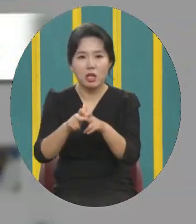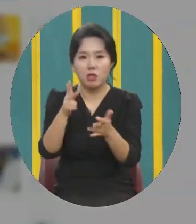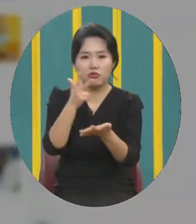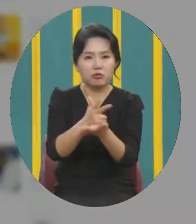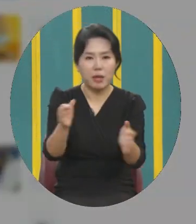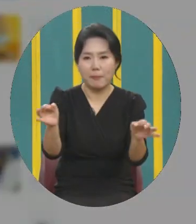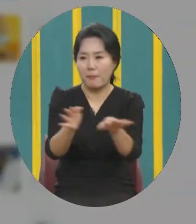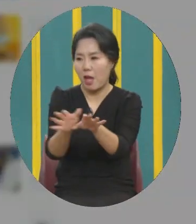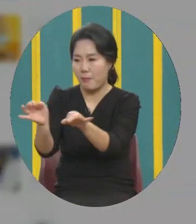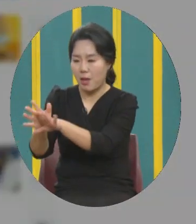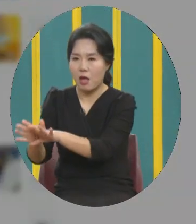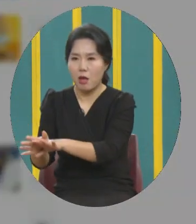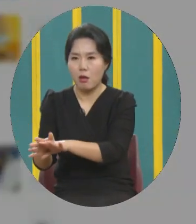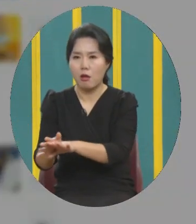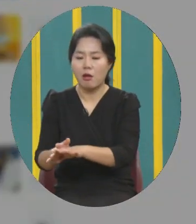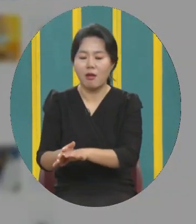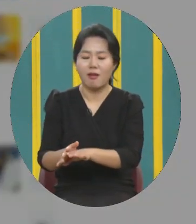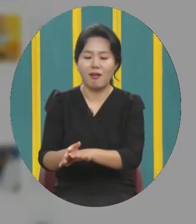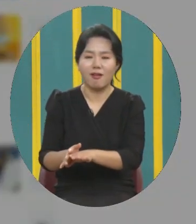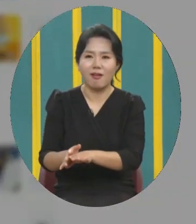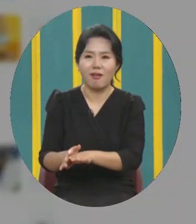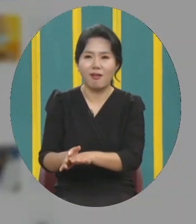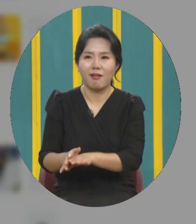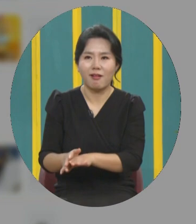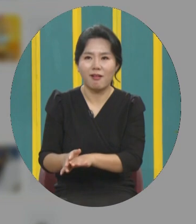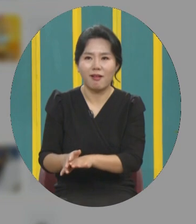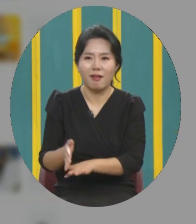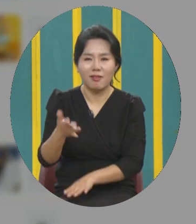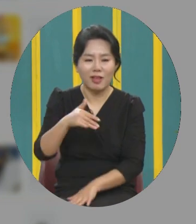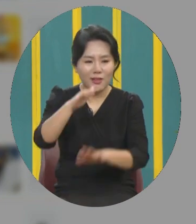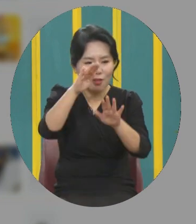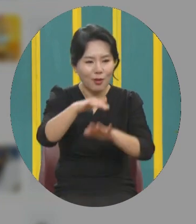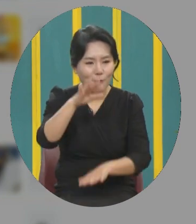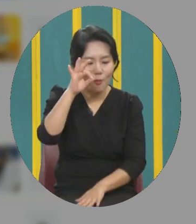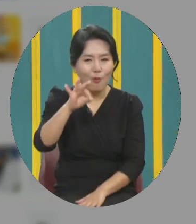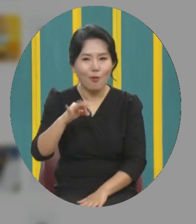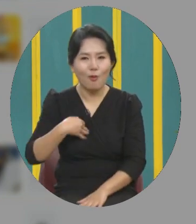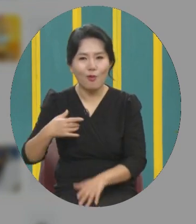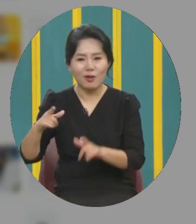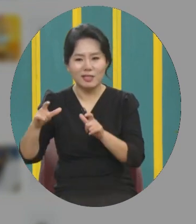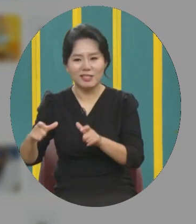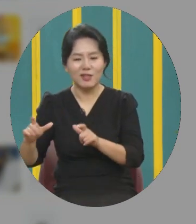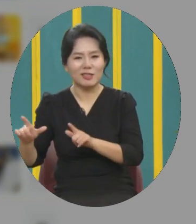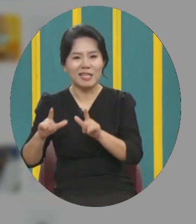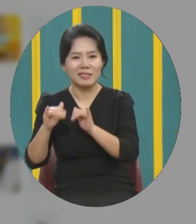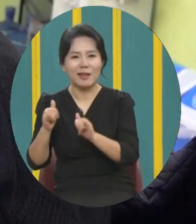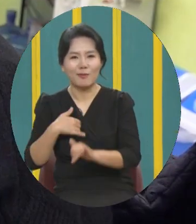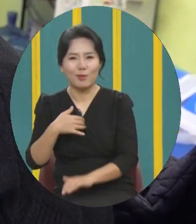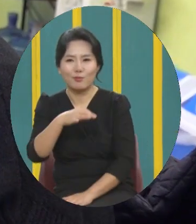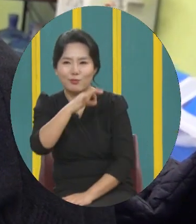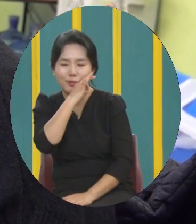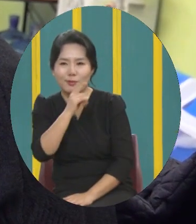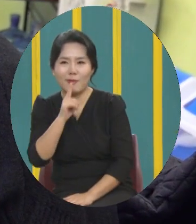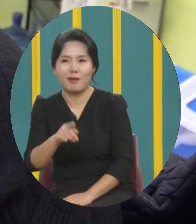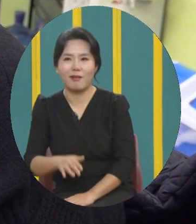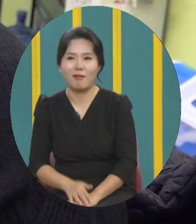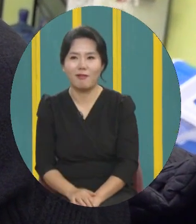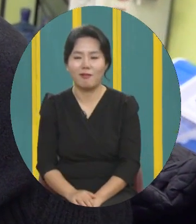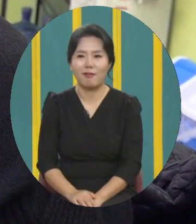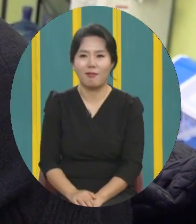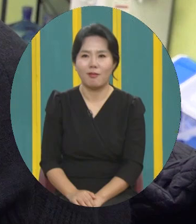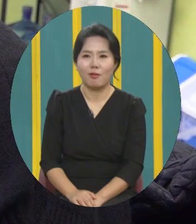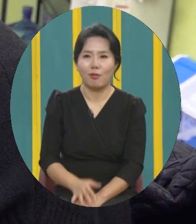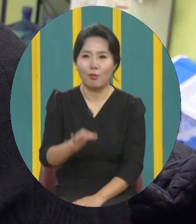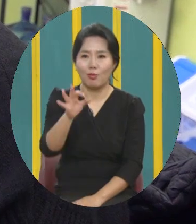이러한 사실이 알려지자 지역 주민들조차 부끄럽다는 반응을 보이며 논란이 되기도 했습니다. 아니 그렇게